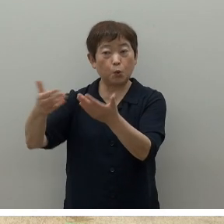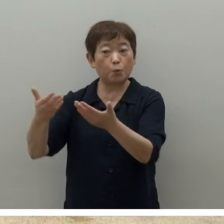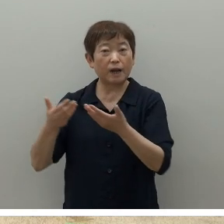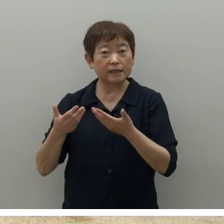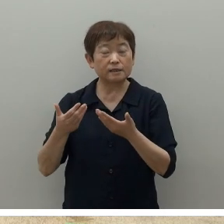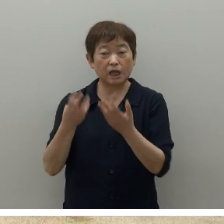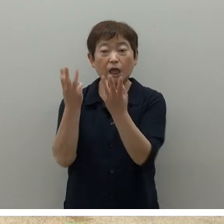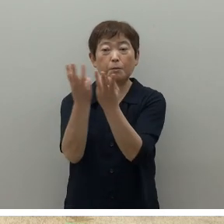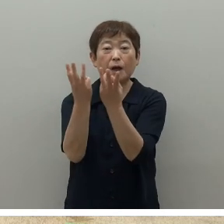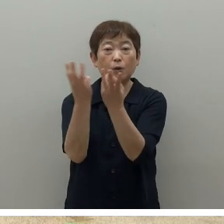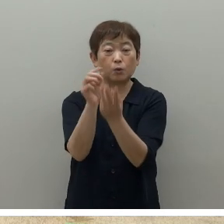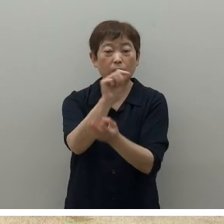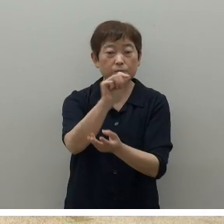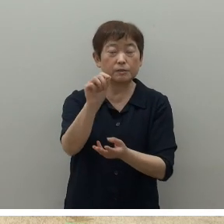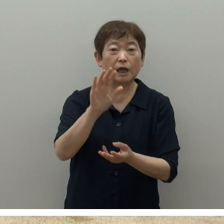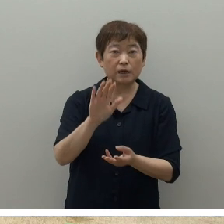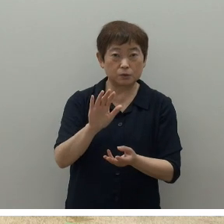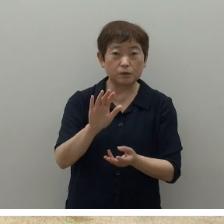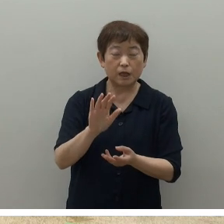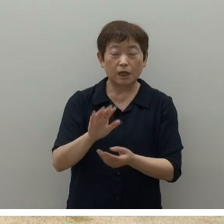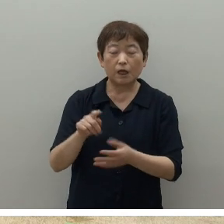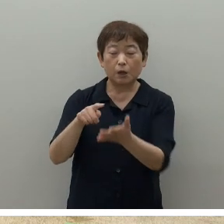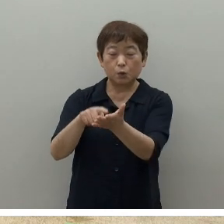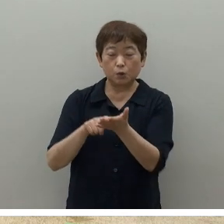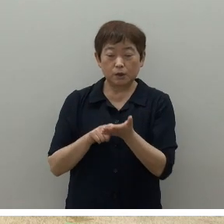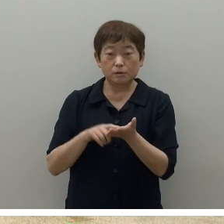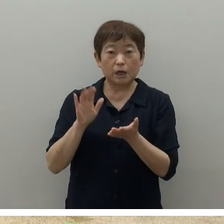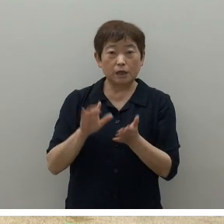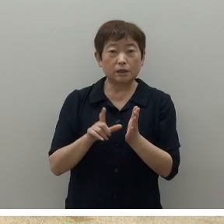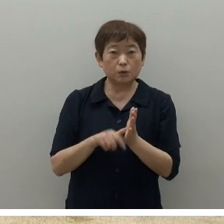になるという形になります。 わかりました。